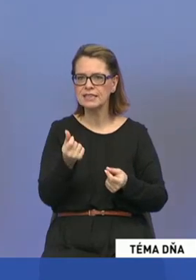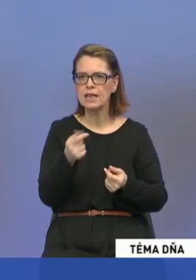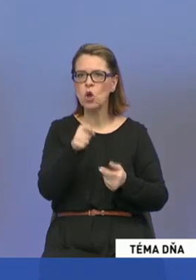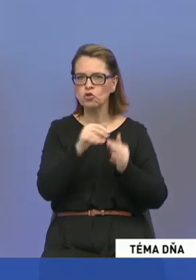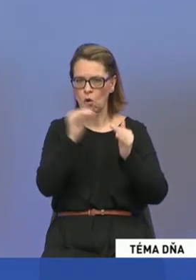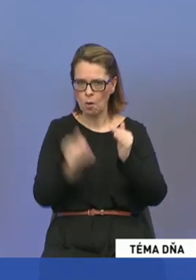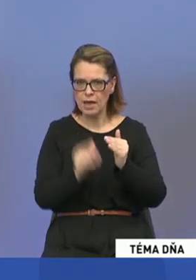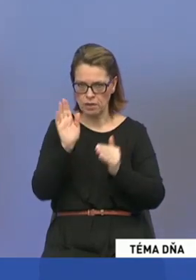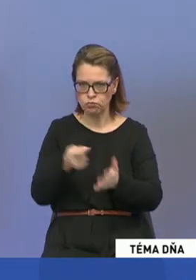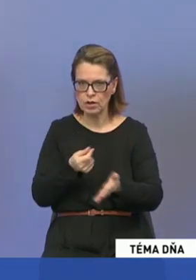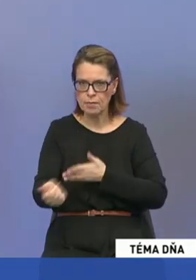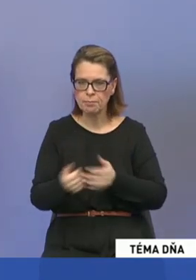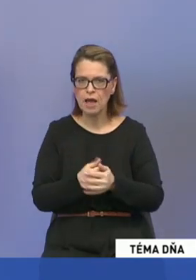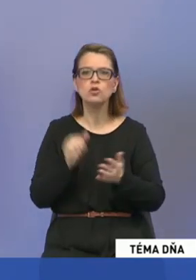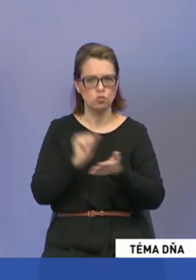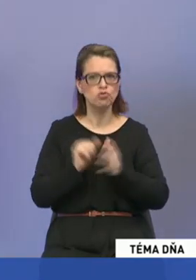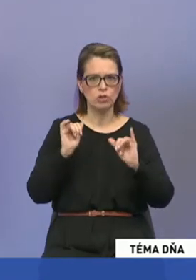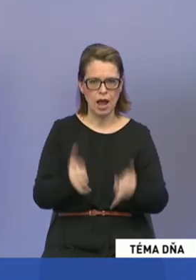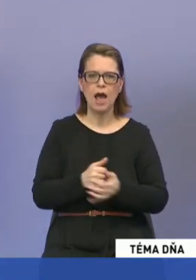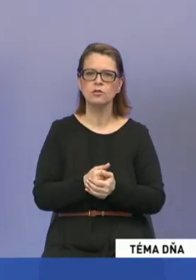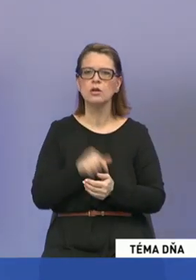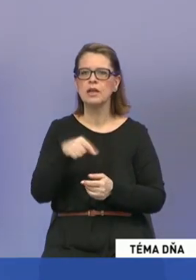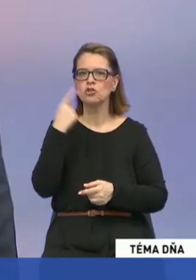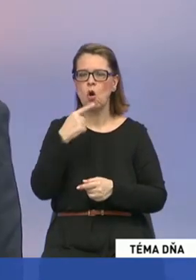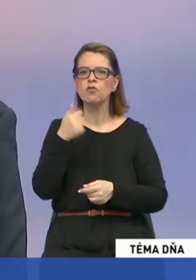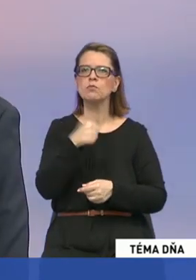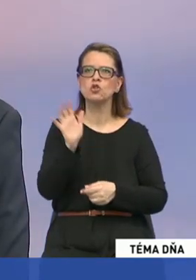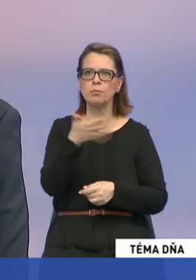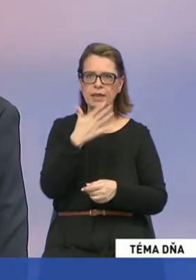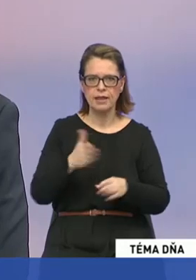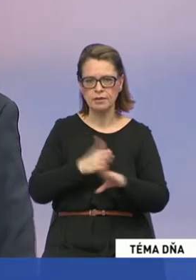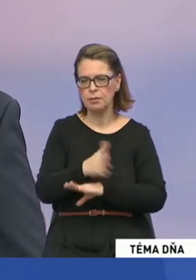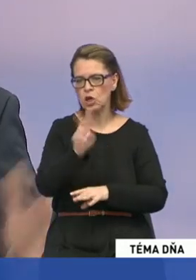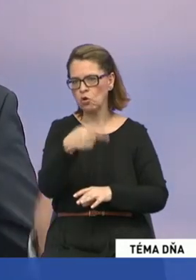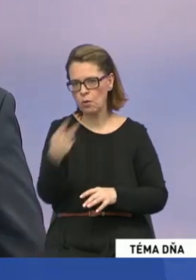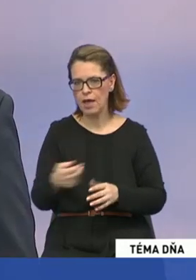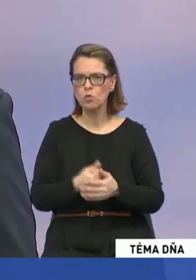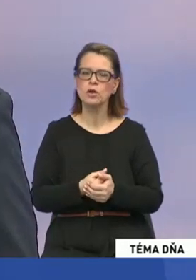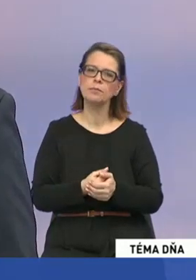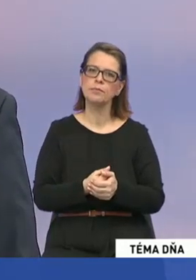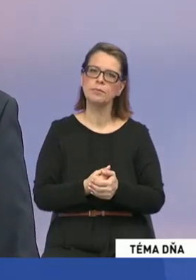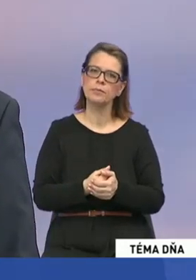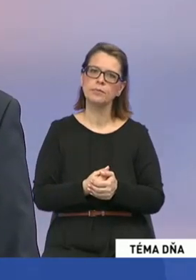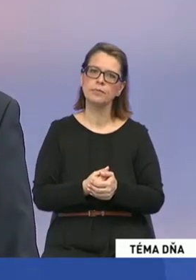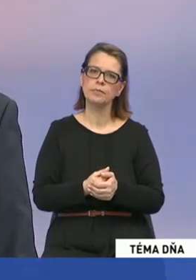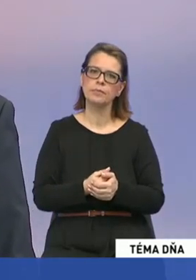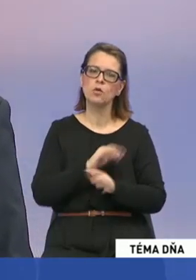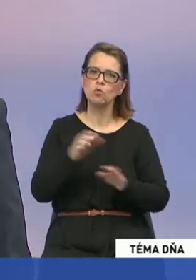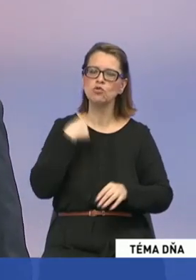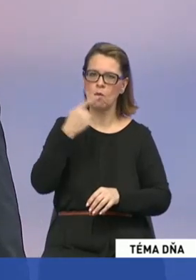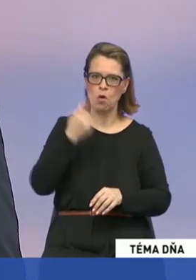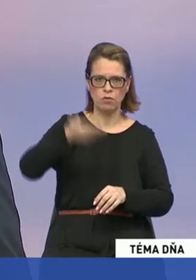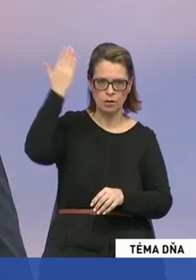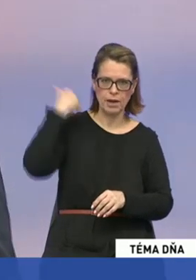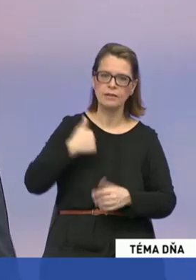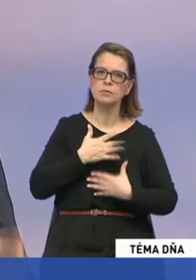menej budeme platiť? Určite áno. Dnes sa bavíme 115 miliónoch eur. Ako som už spomenul predtým,